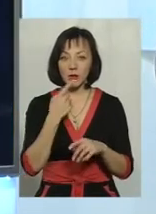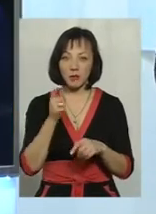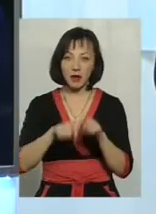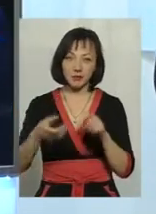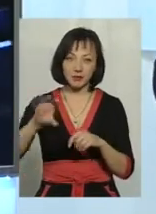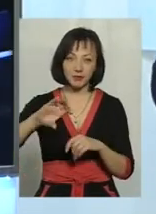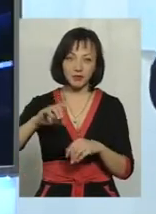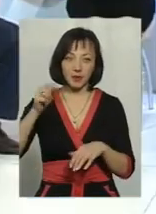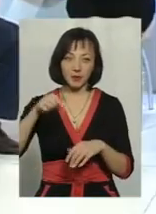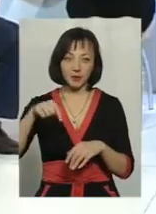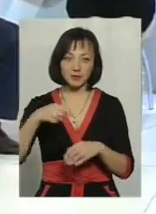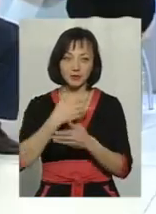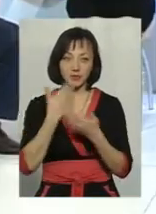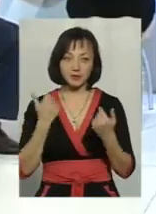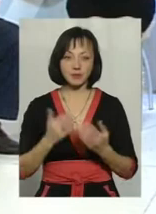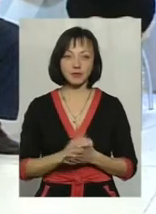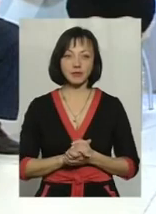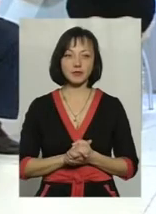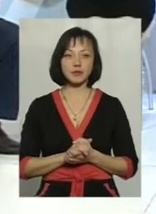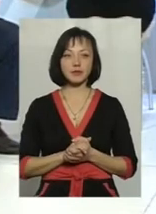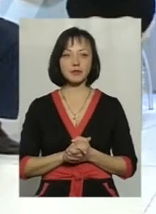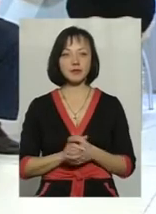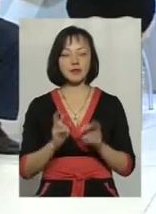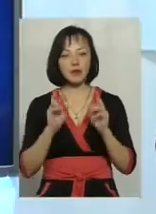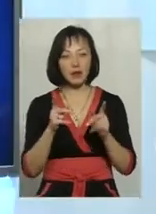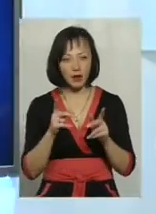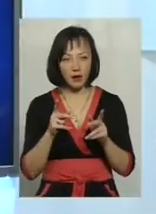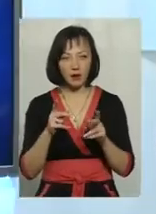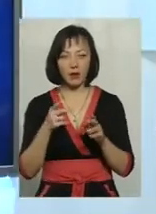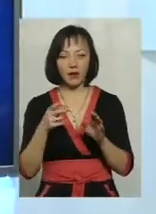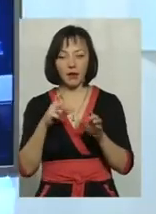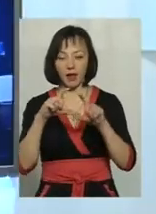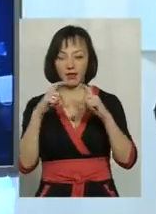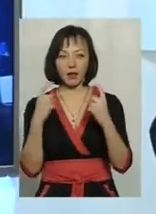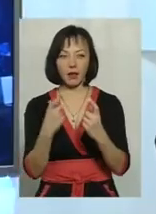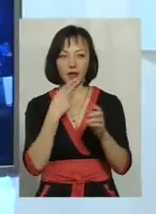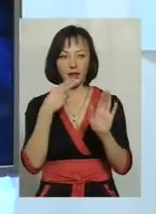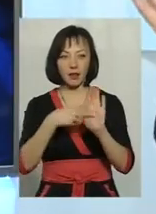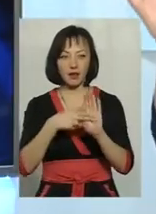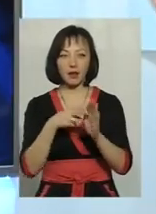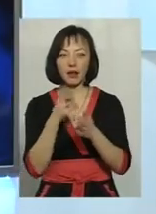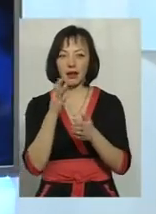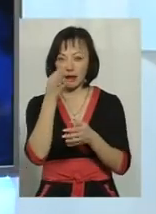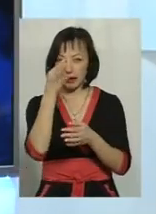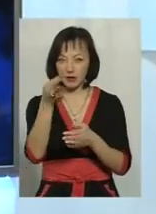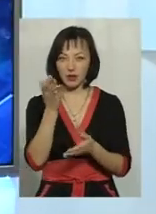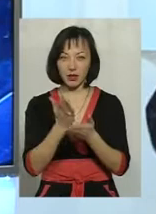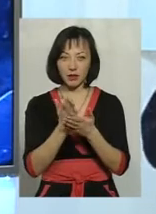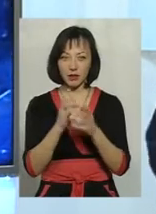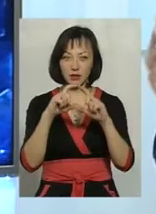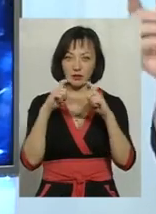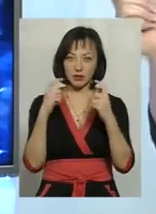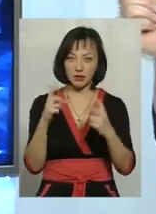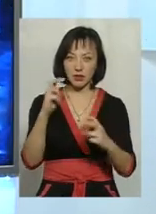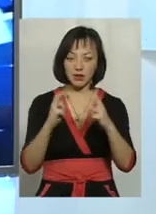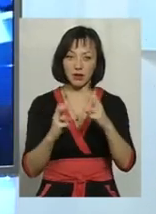не витікає рідина з даної пляшки. Як наклеєна етикетка? Вона повинна бути рівно. Якщо вона проходить по лінії, дійсно